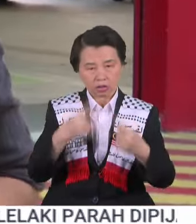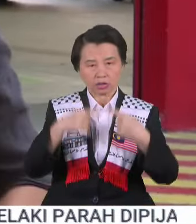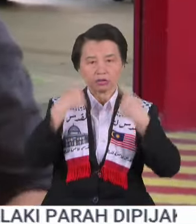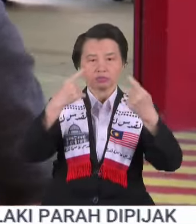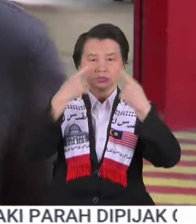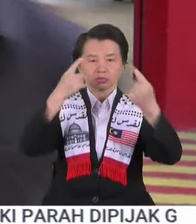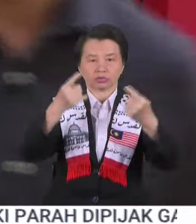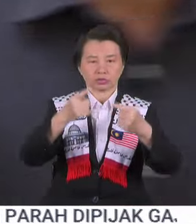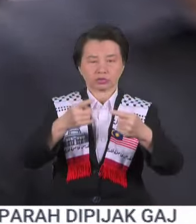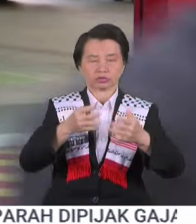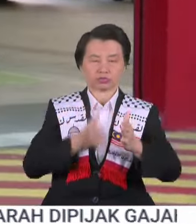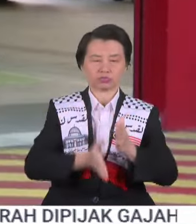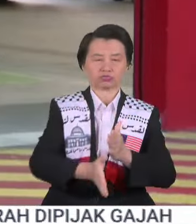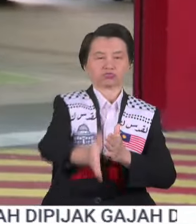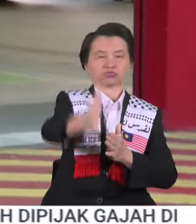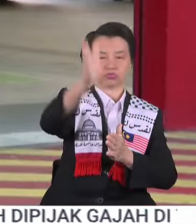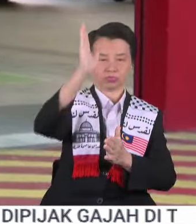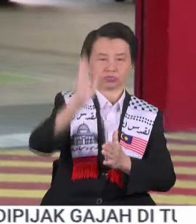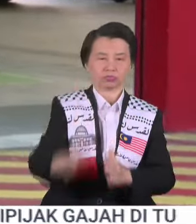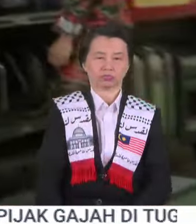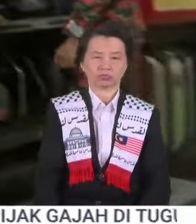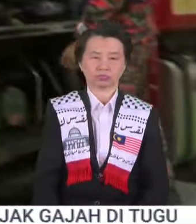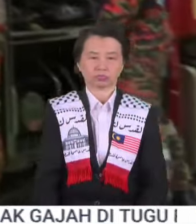berjaya diatasi.